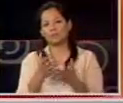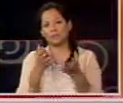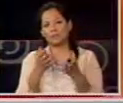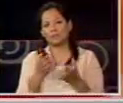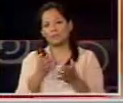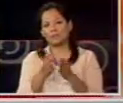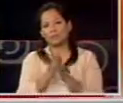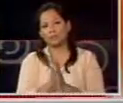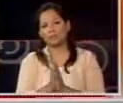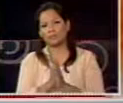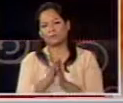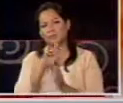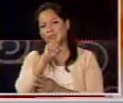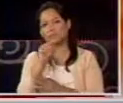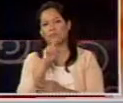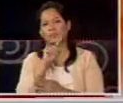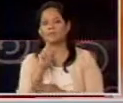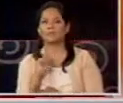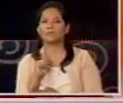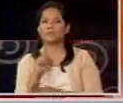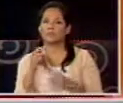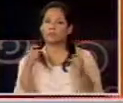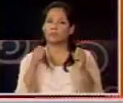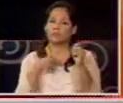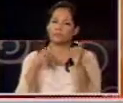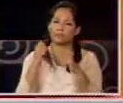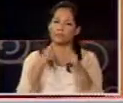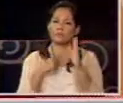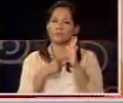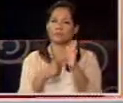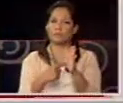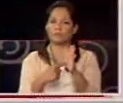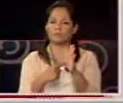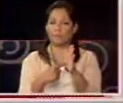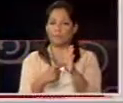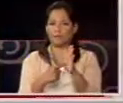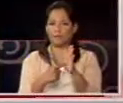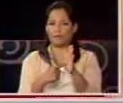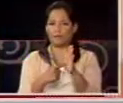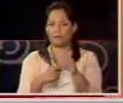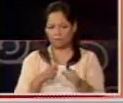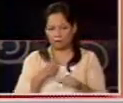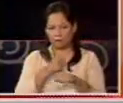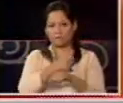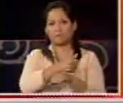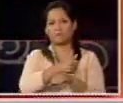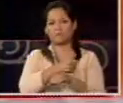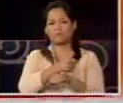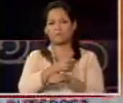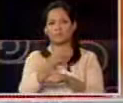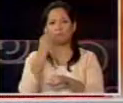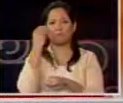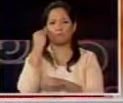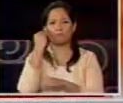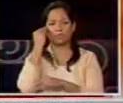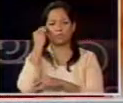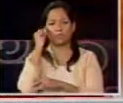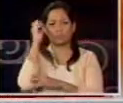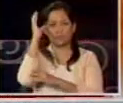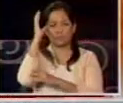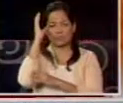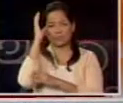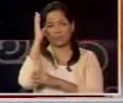sa cross-examination, ay mukhang ipinapakita na inaabuso ni Mrs. Corona yung kanyang